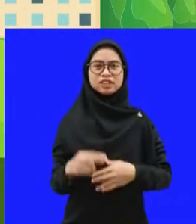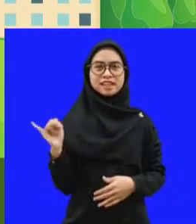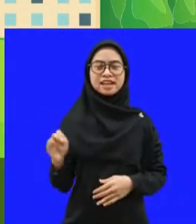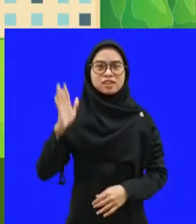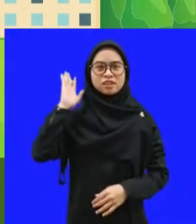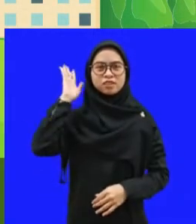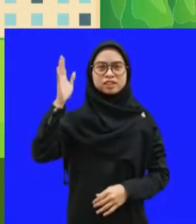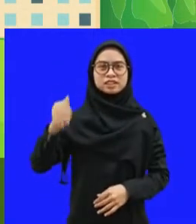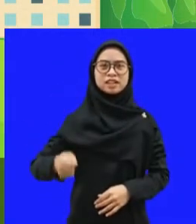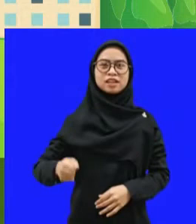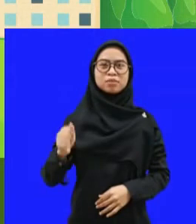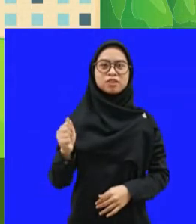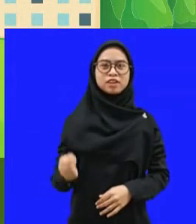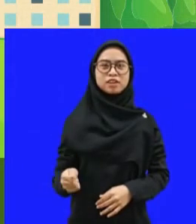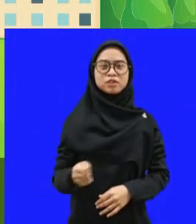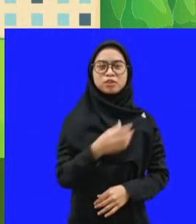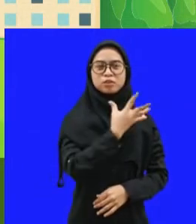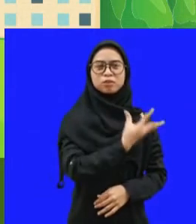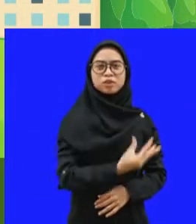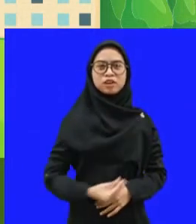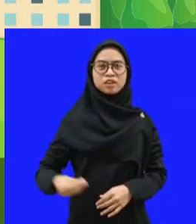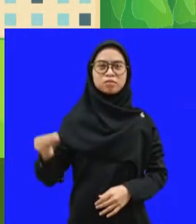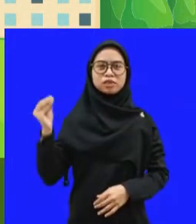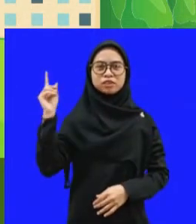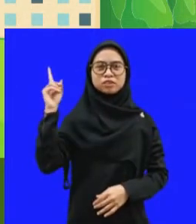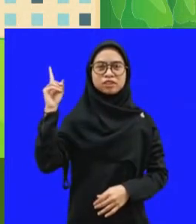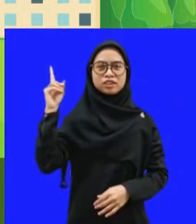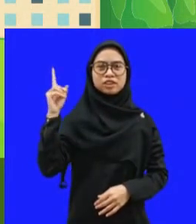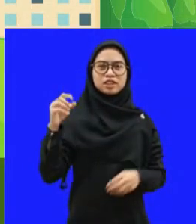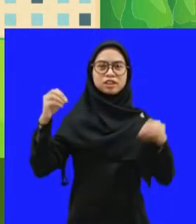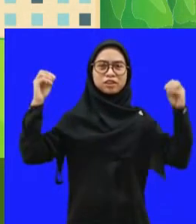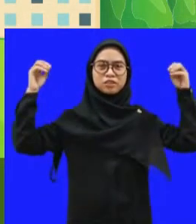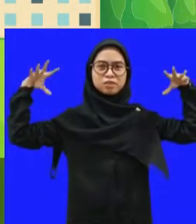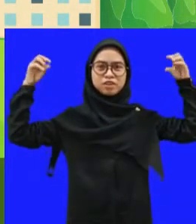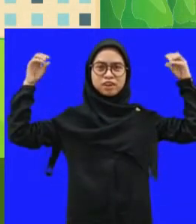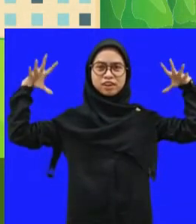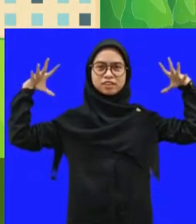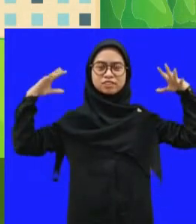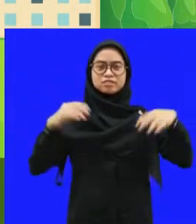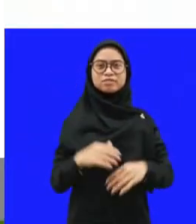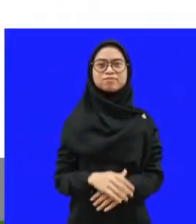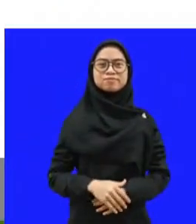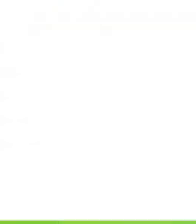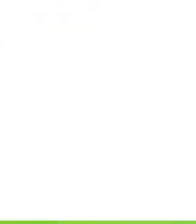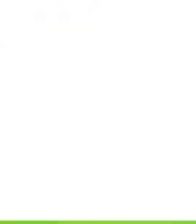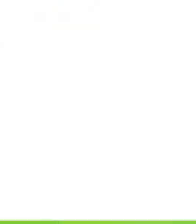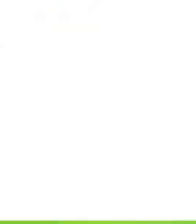selanjutnya. Wassalamualaikum warahmatullahi wabarakatuh. Dadah!